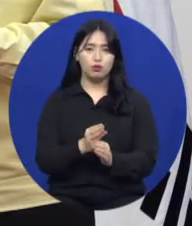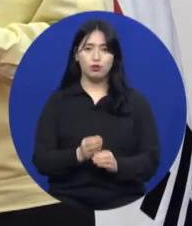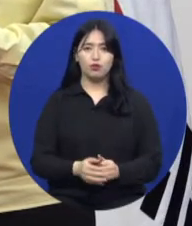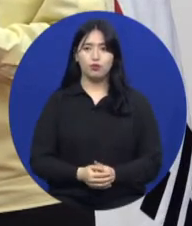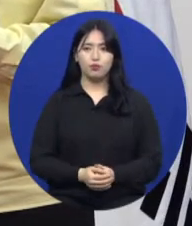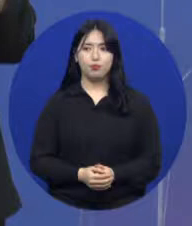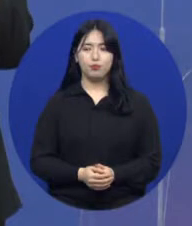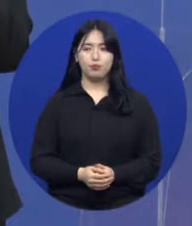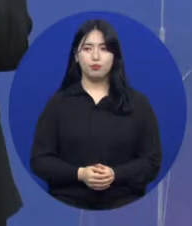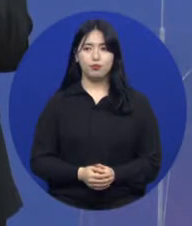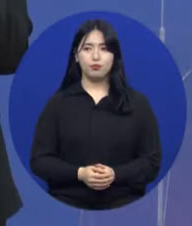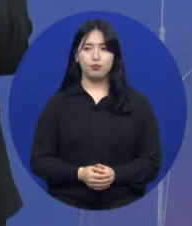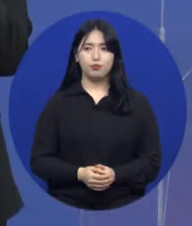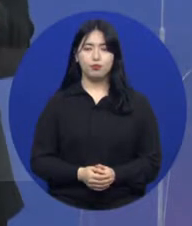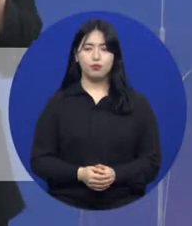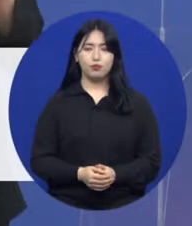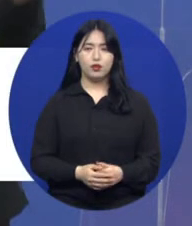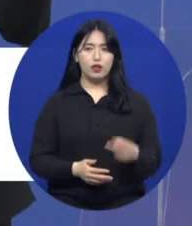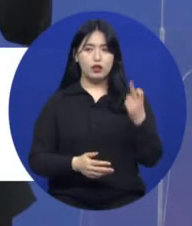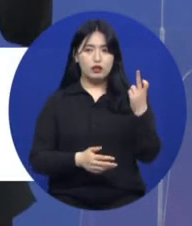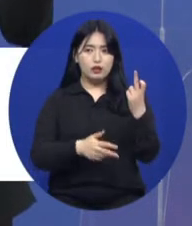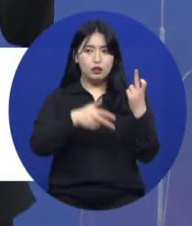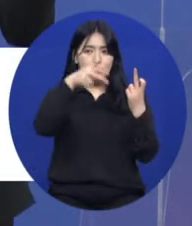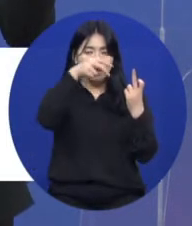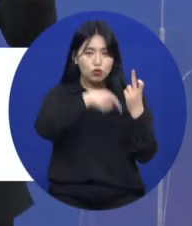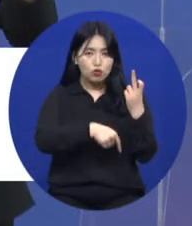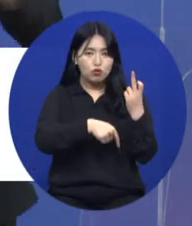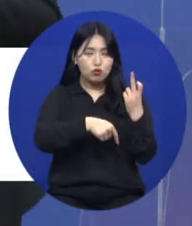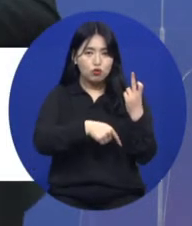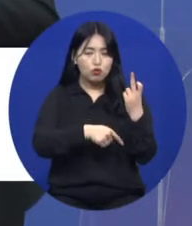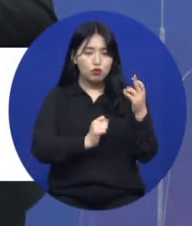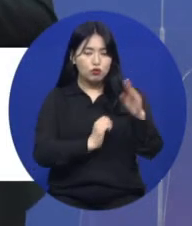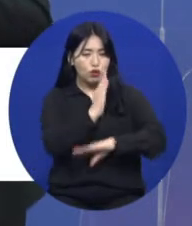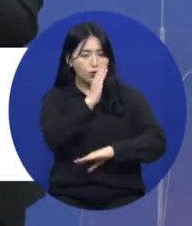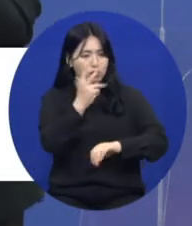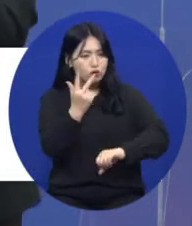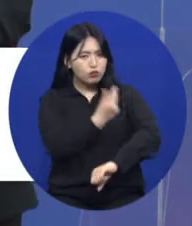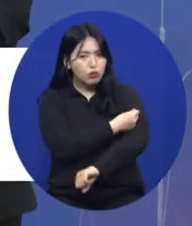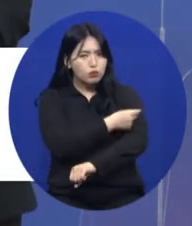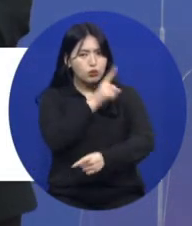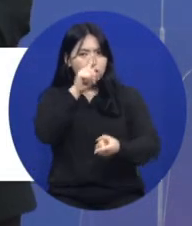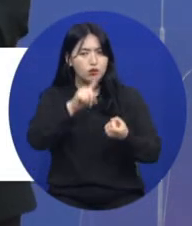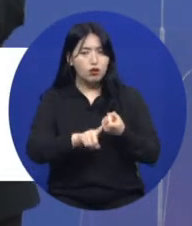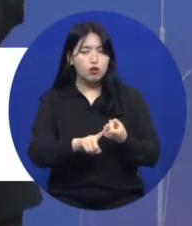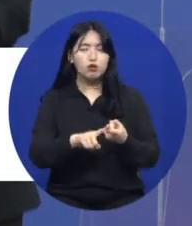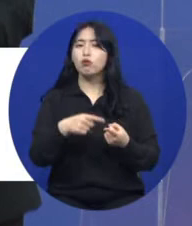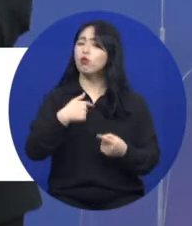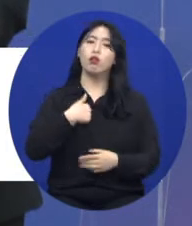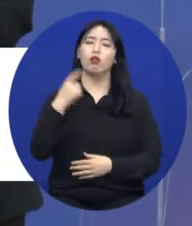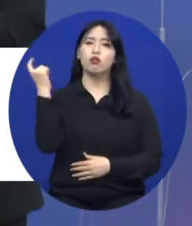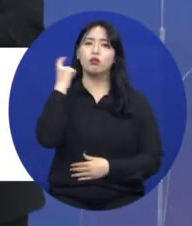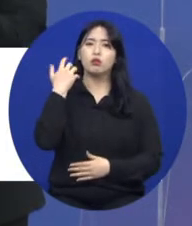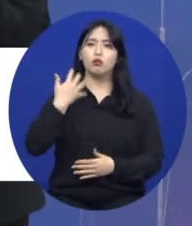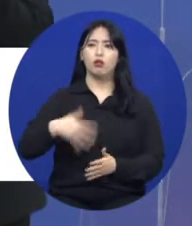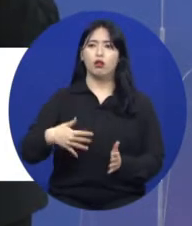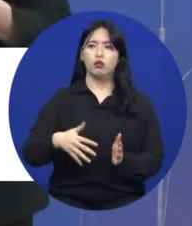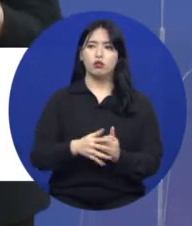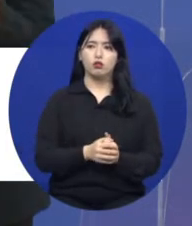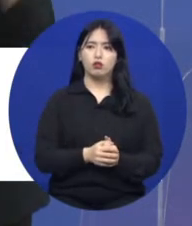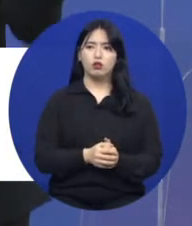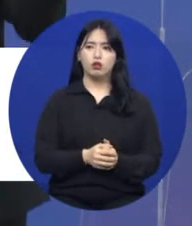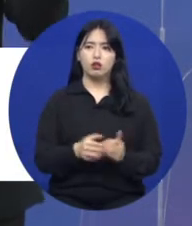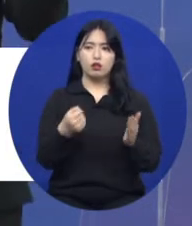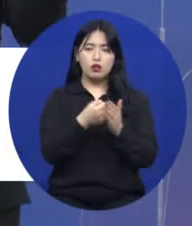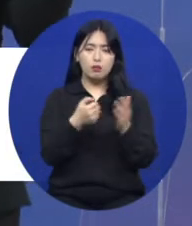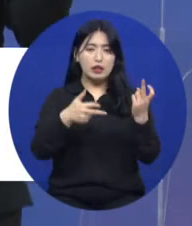있습니다. 12주차를 벗어나서 접종한 사례는 제가 받아보지 못했습니다. 그래서 지금 12주차까지는